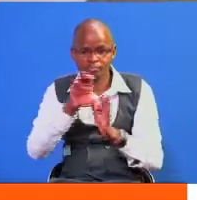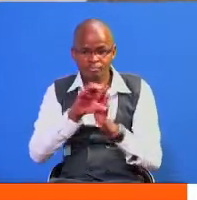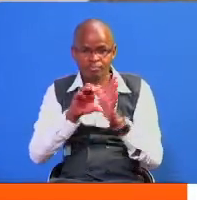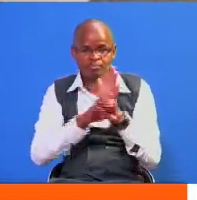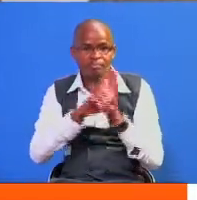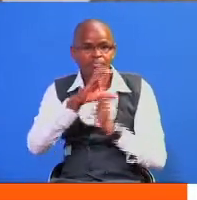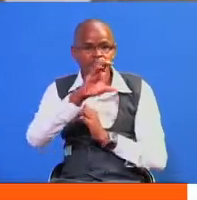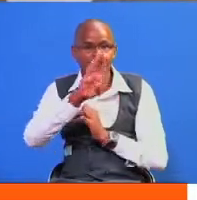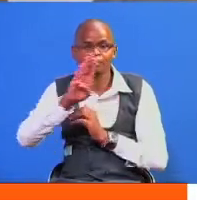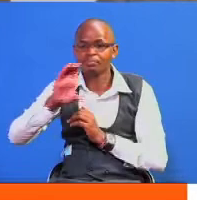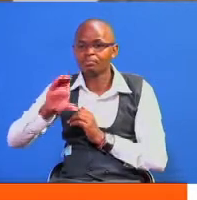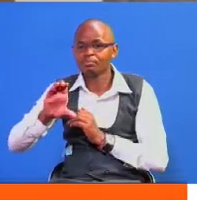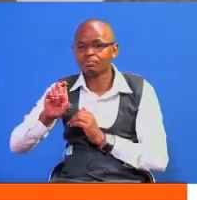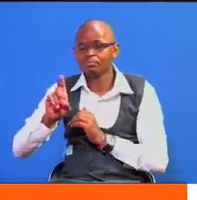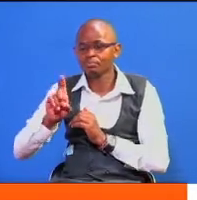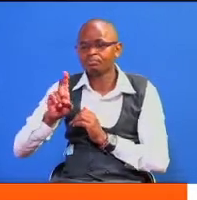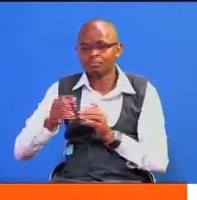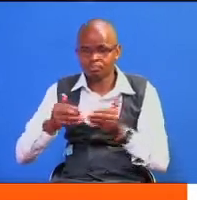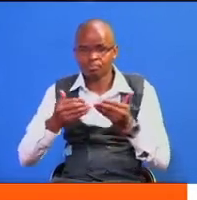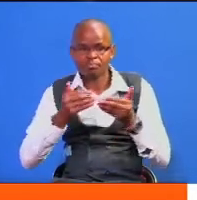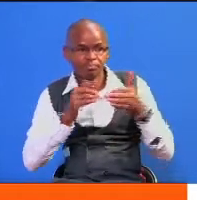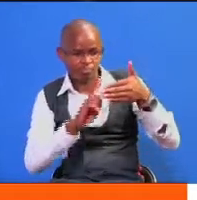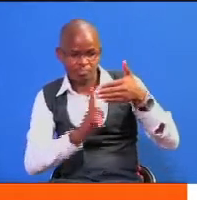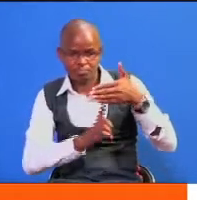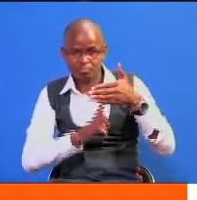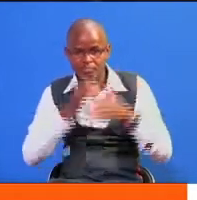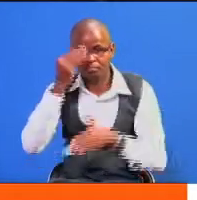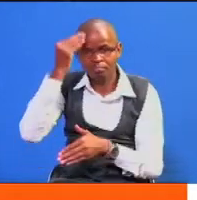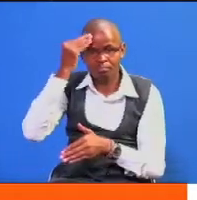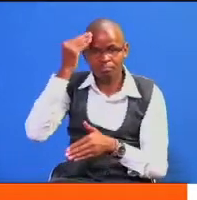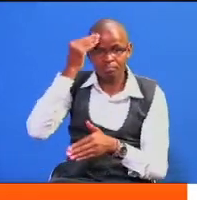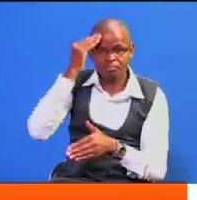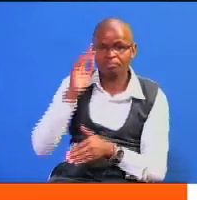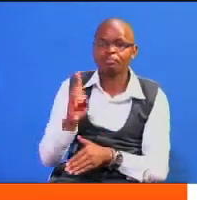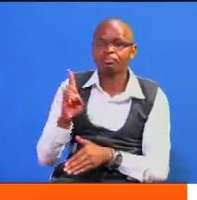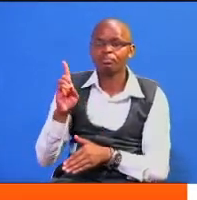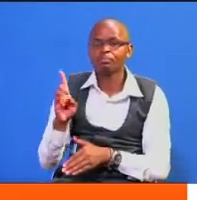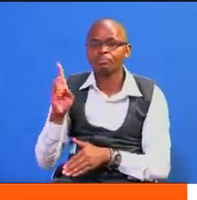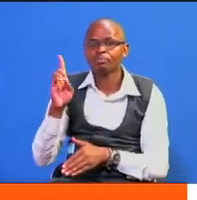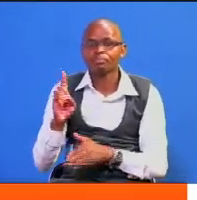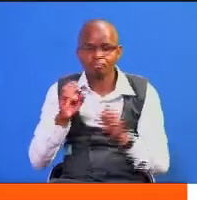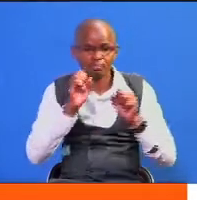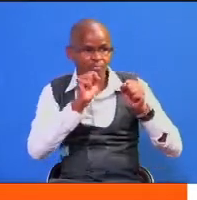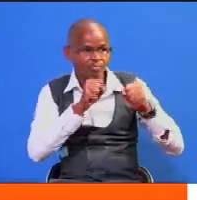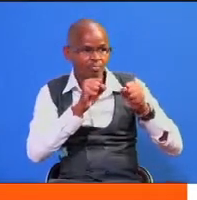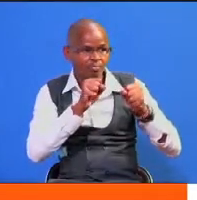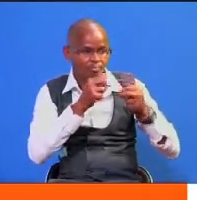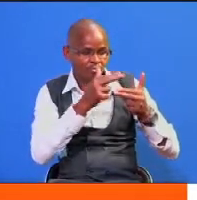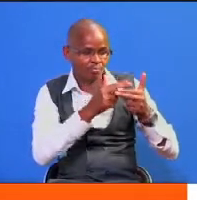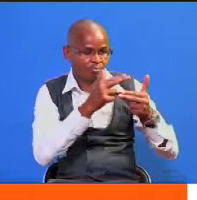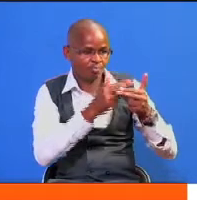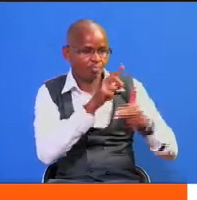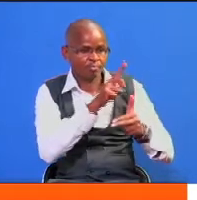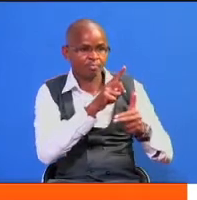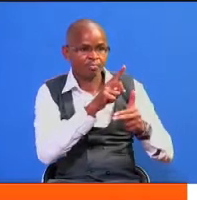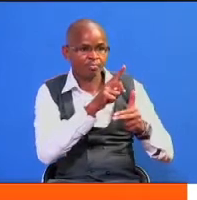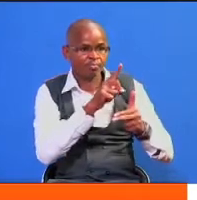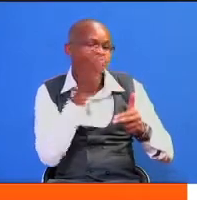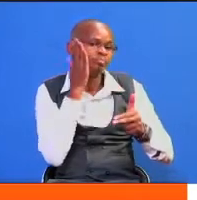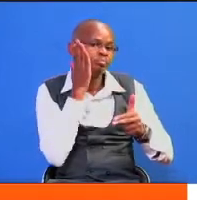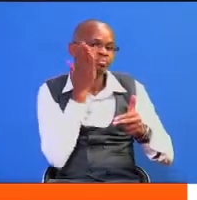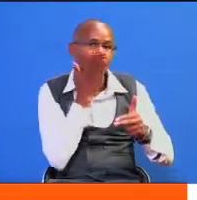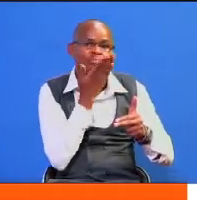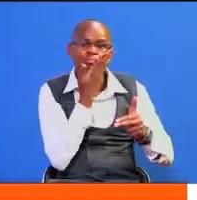wa CBC uliotolewa na Wizara ya Elimu, mtoto huyu anaweza kutaja aina za rangi zote